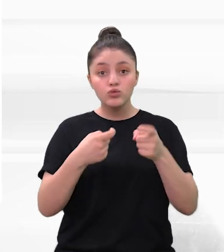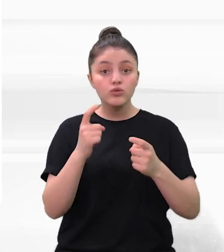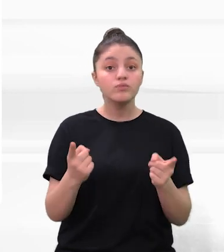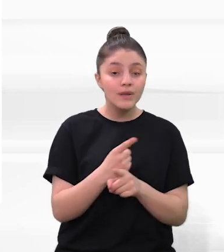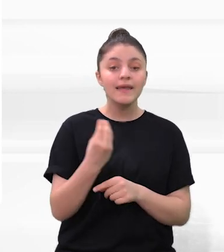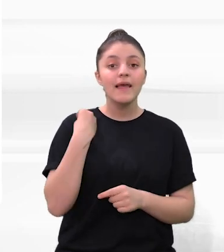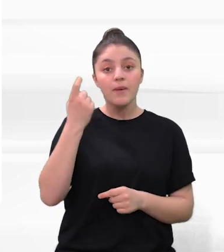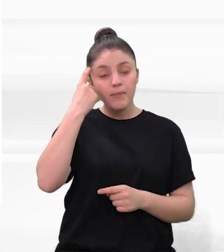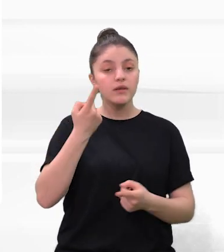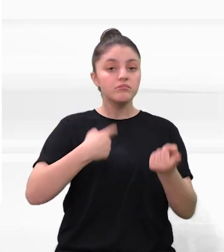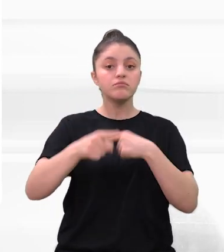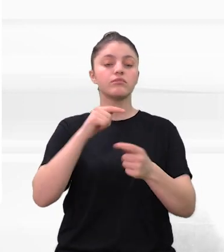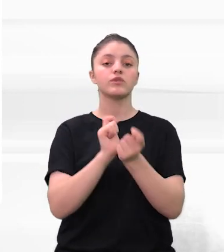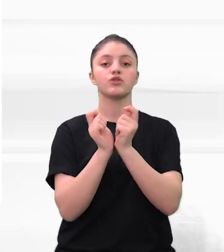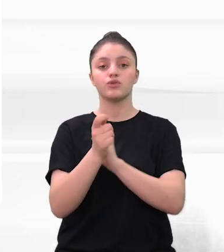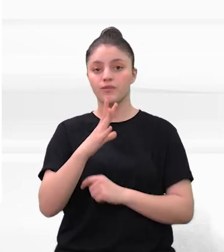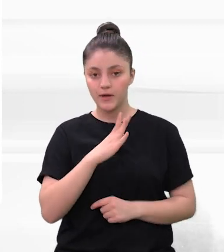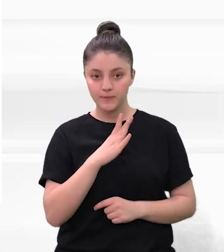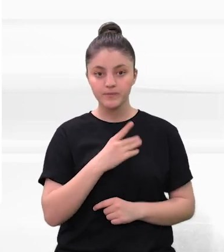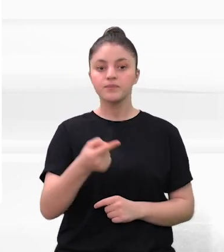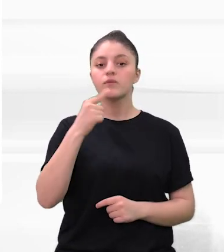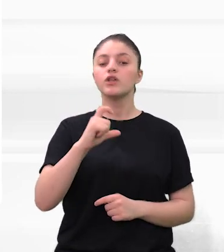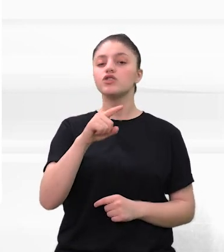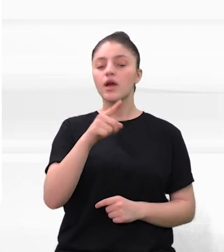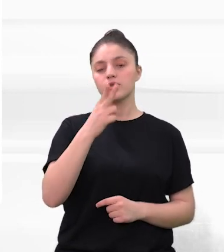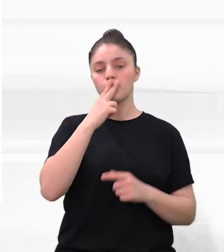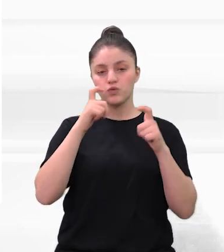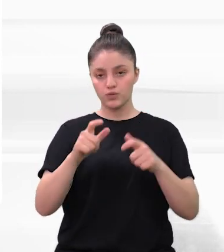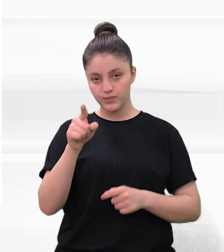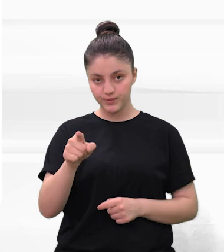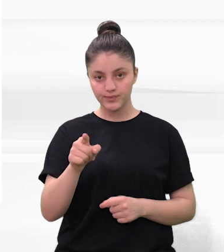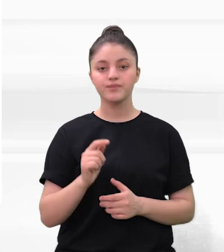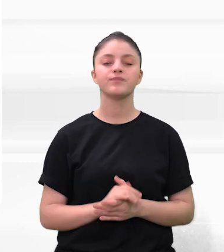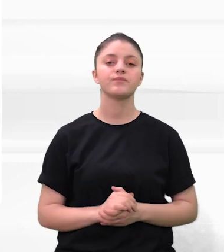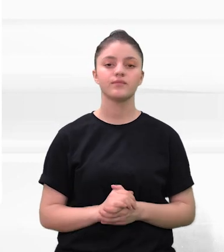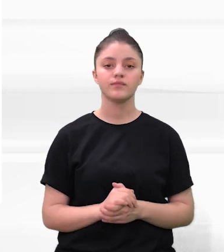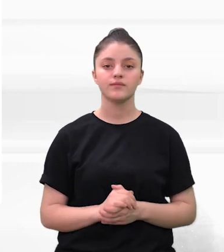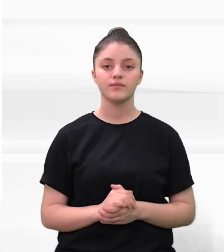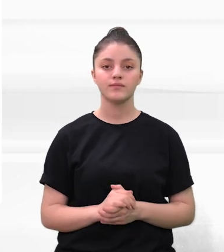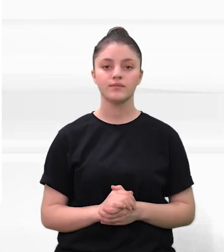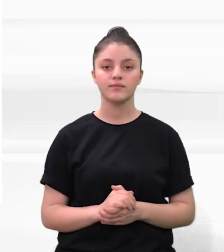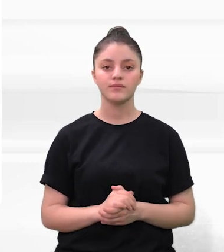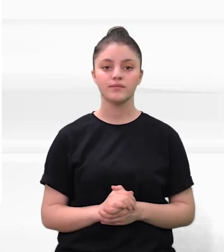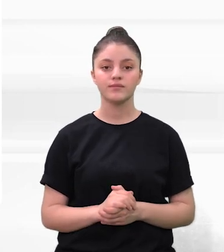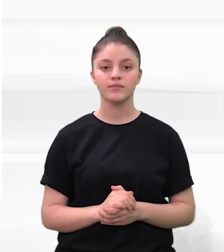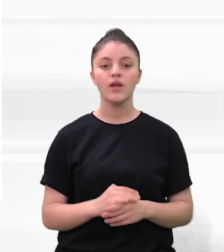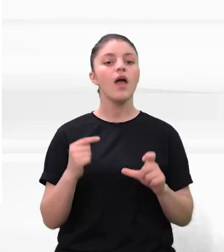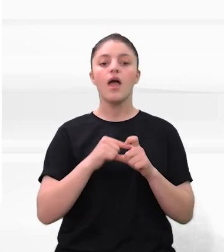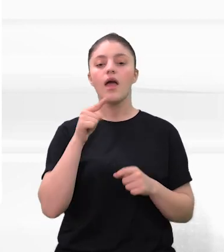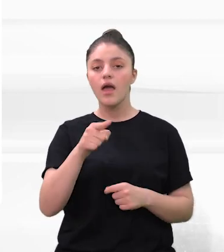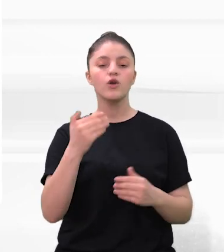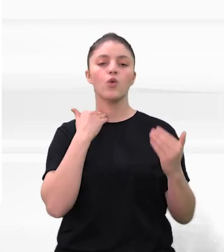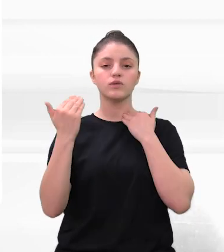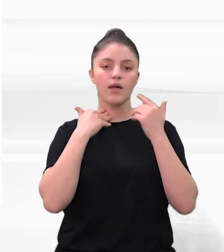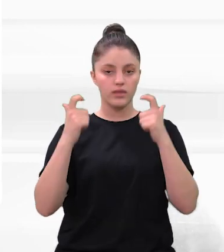mevcut bilgilerin güncelliği değiştiriyor ikiztepe Samsun'da da Alişar da